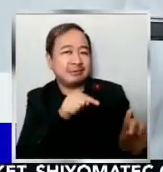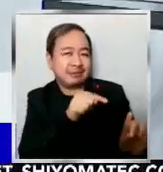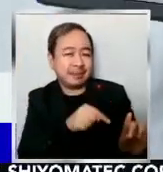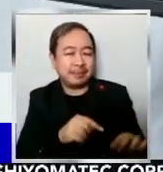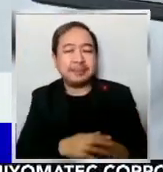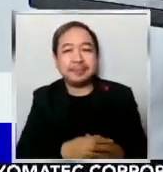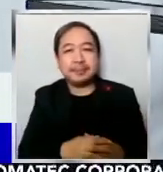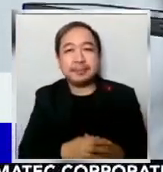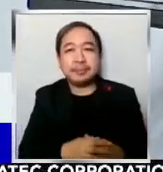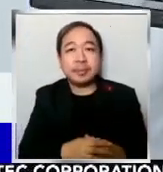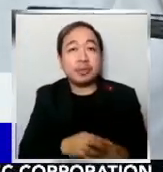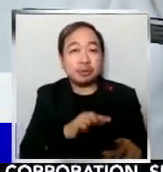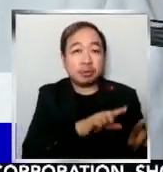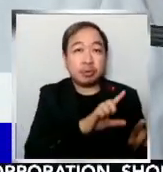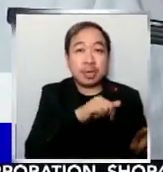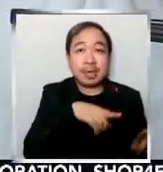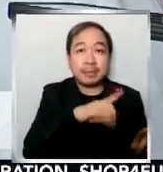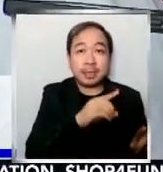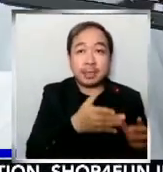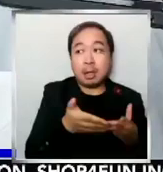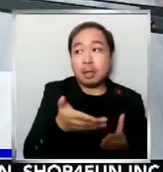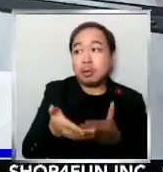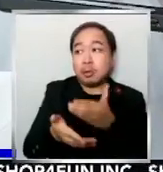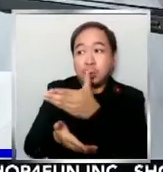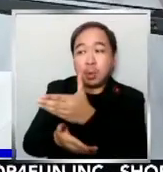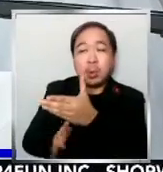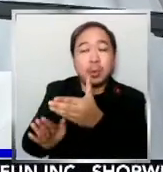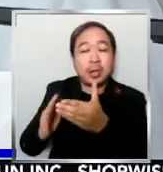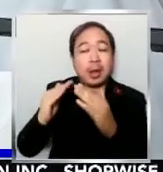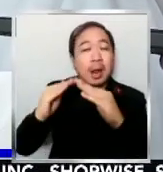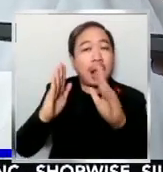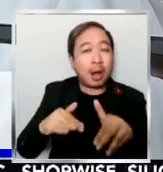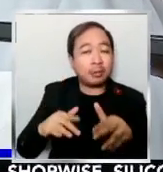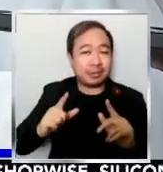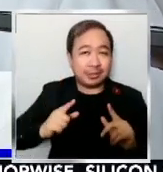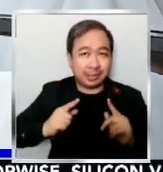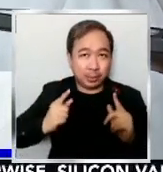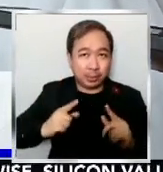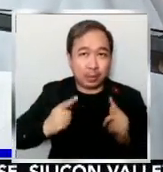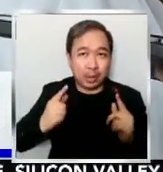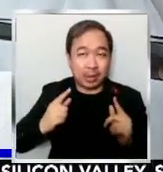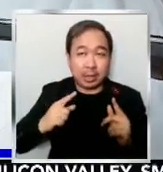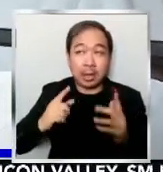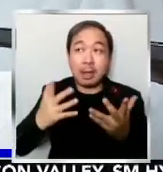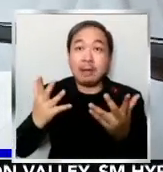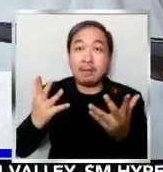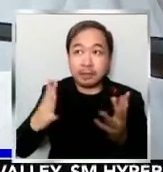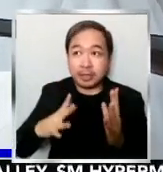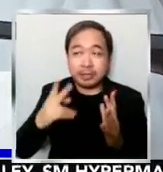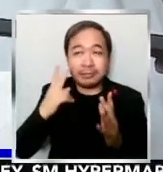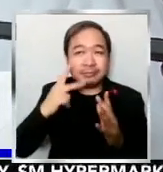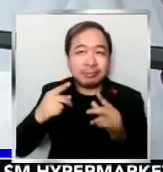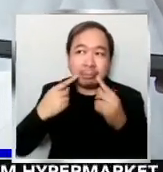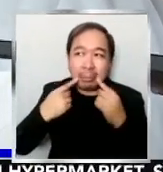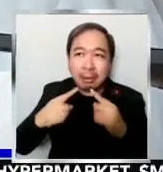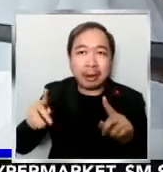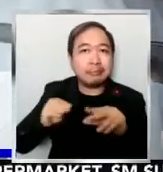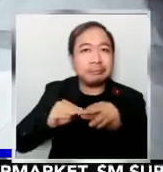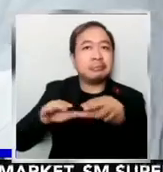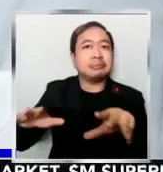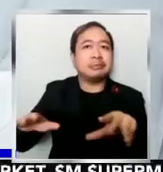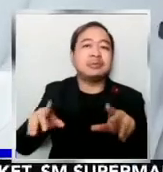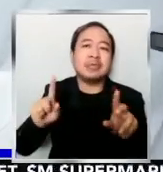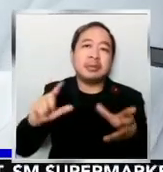Laguna. Yun yung pagkatapos na lumabas yung Cinderella Man ni Percy Lapid. That was the